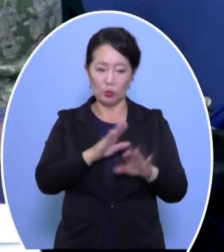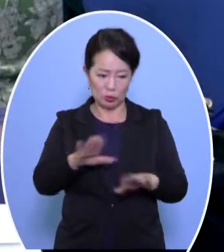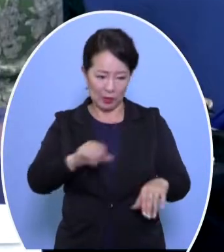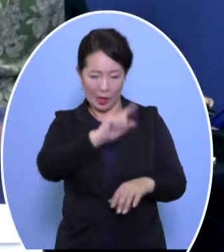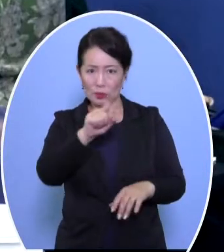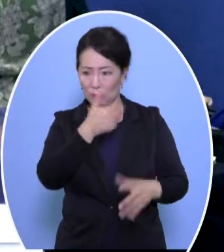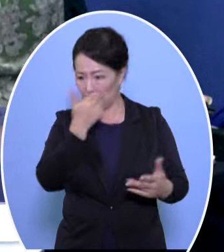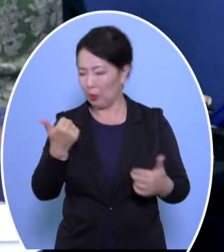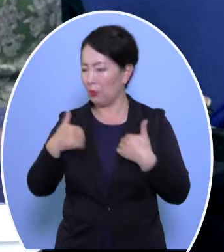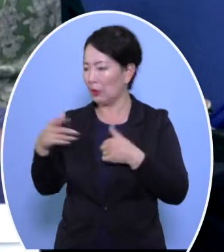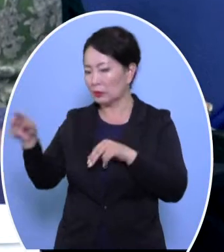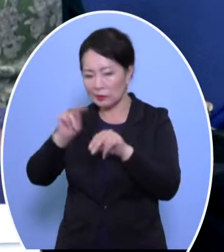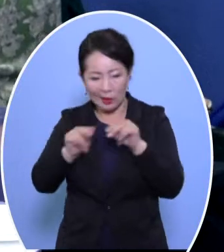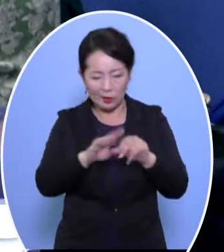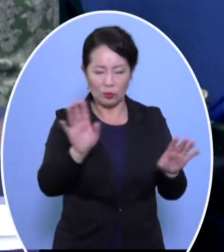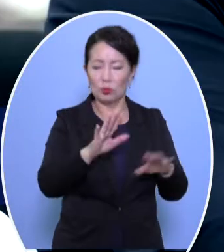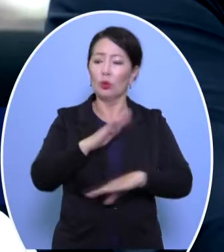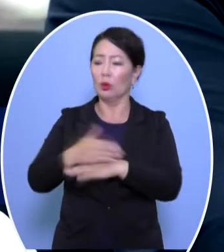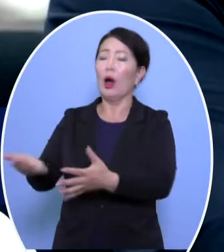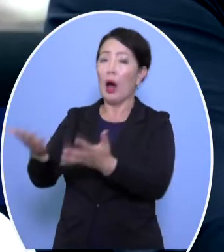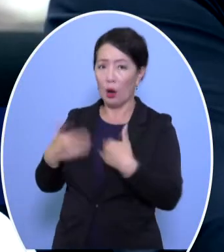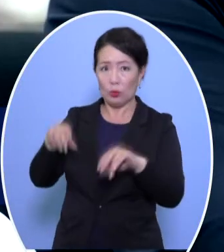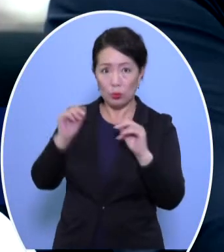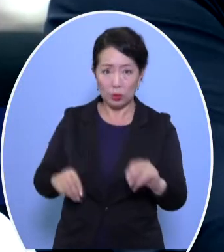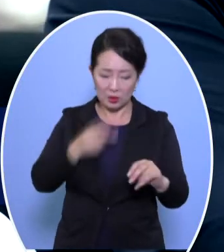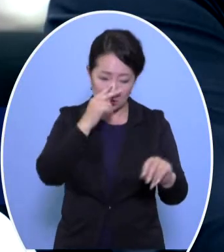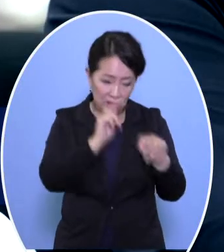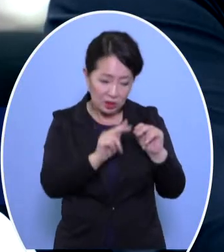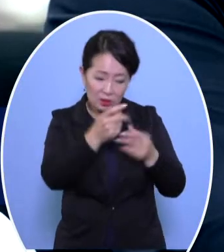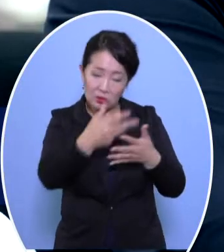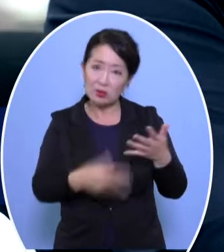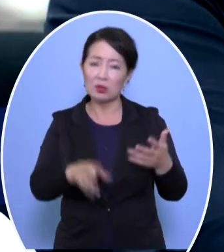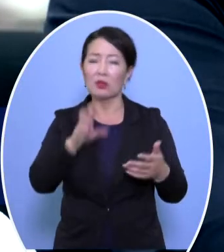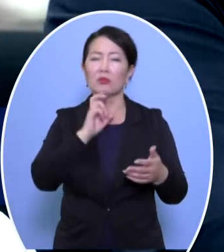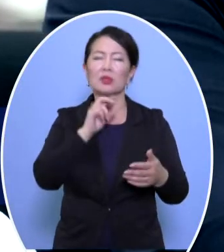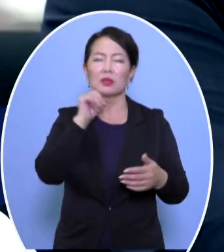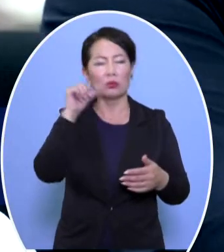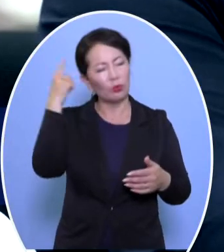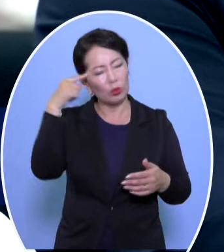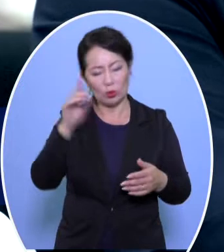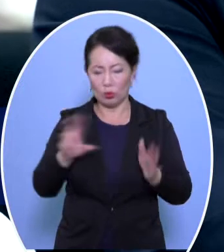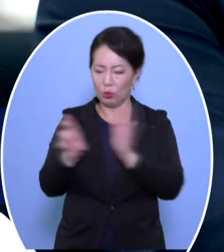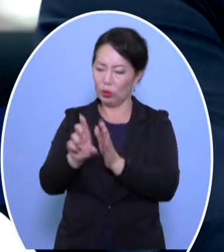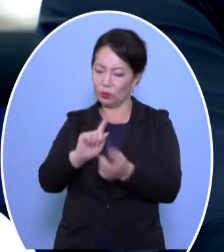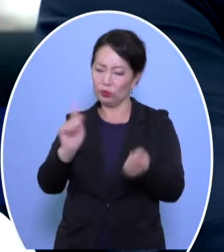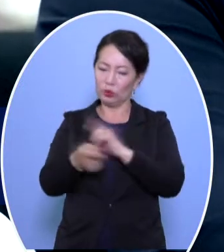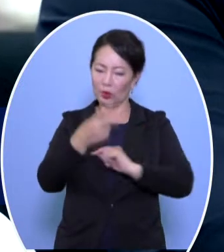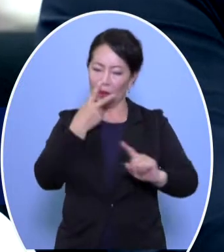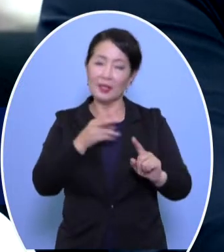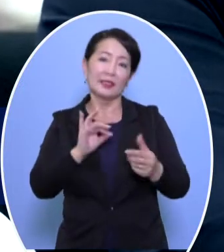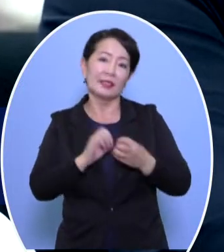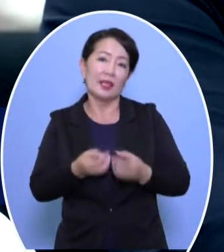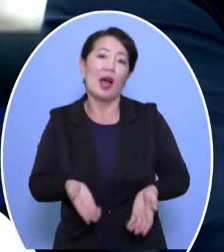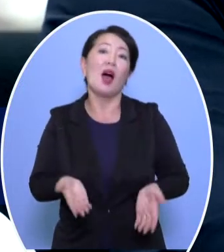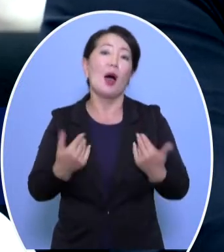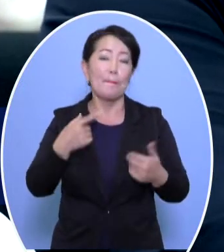явж шалгуулхаа болоод яг энэ хүүхдийн хүрээнд авчихъя. Гэхдээ энэ шинжилтийг бид нар бэрхшээл гэж харалгүйгээр боломж гэж хараад ер нь ингээ хийчихвэл